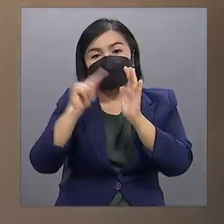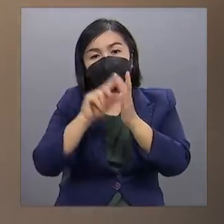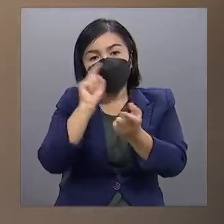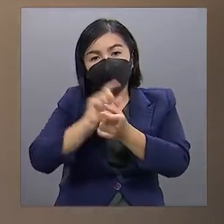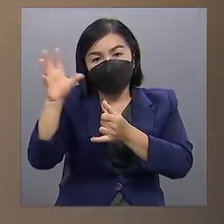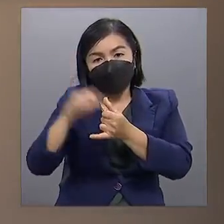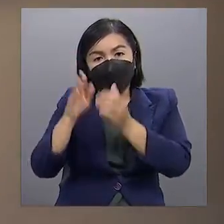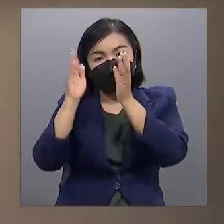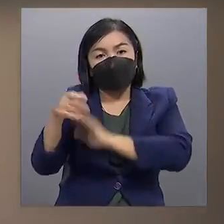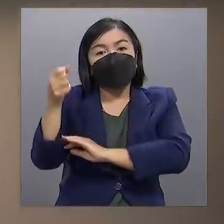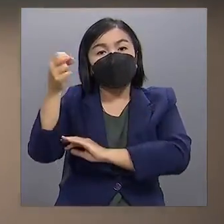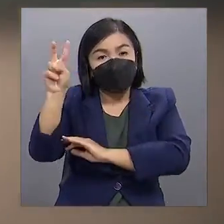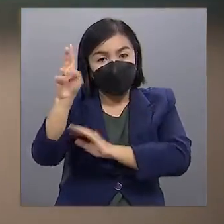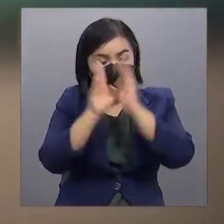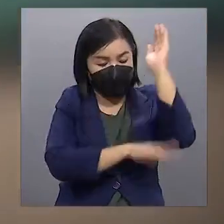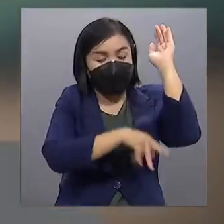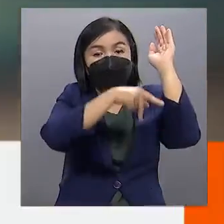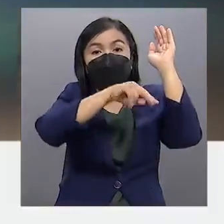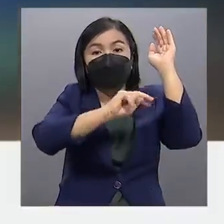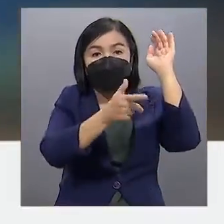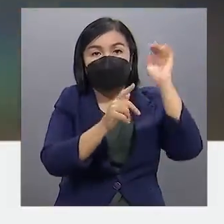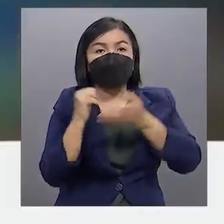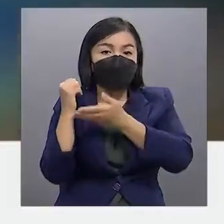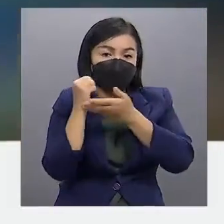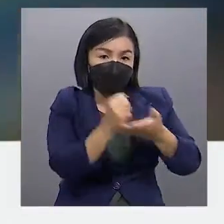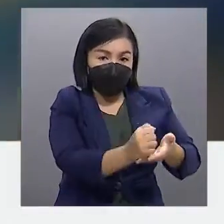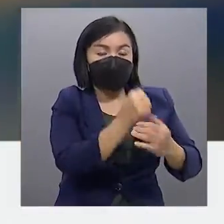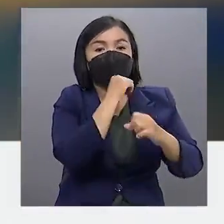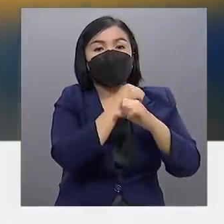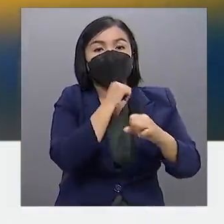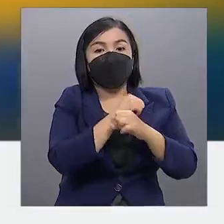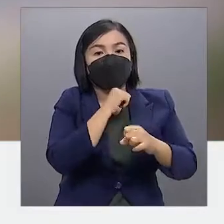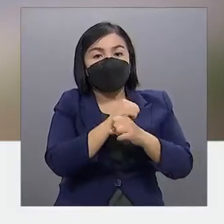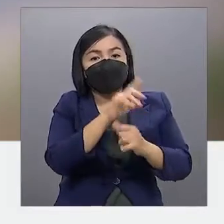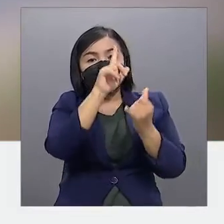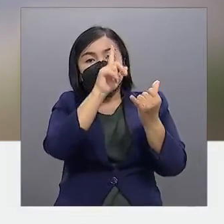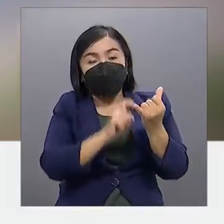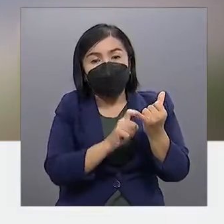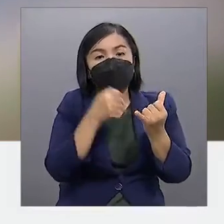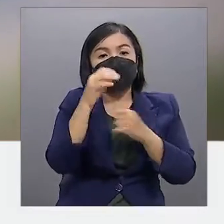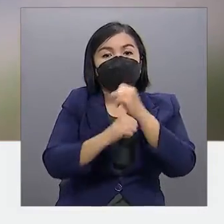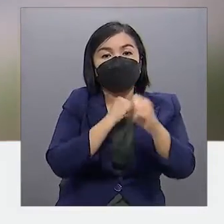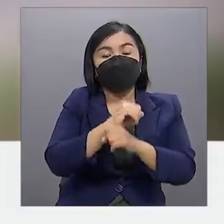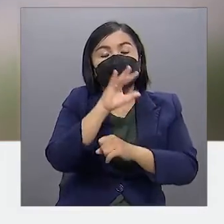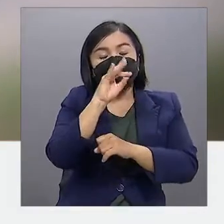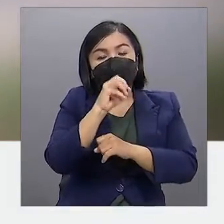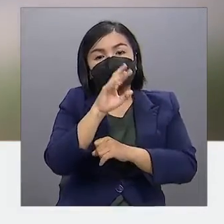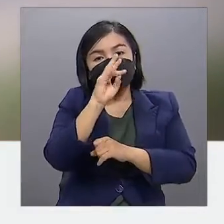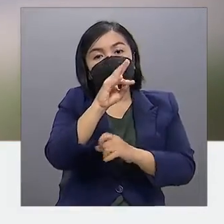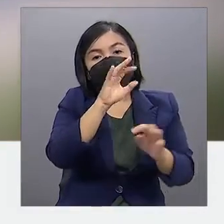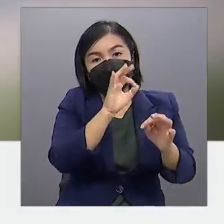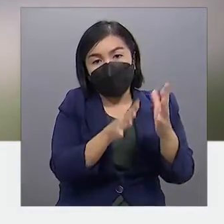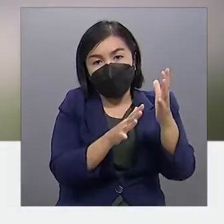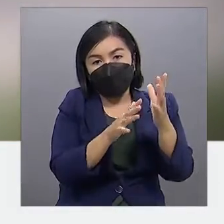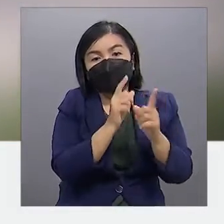จังหวัดพังงาหน่วยกู้ภัยกู้ระบุรีร่วมใจพังงานำศพผู้ติดเชื้อวัย 87ปีไปประกอบพิธีฌาปนกิจ